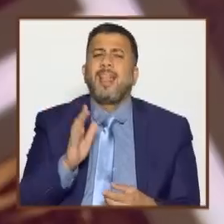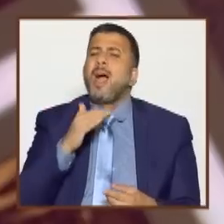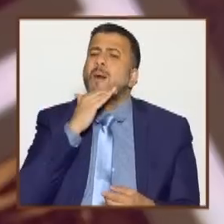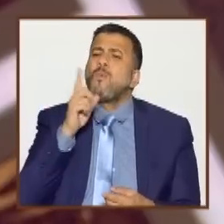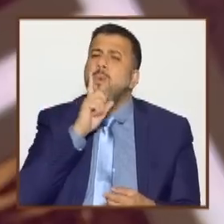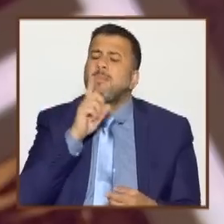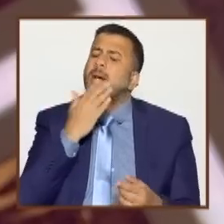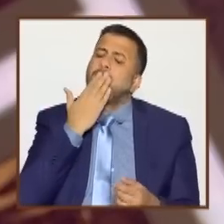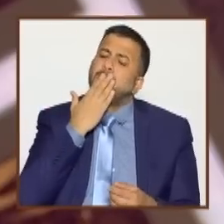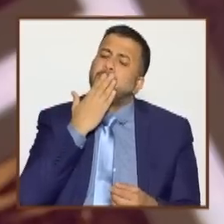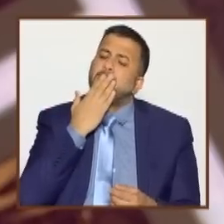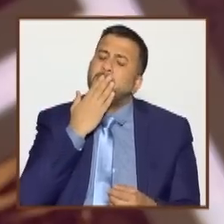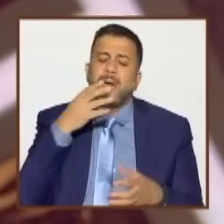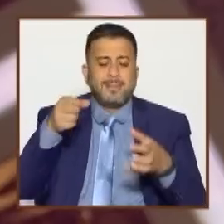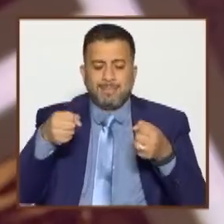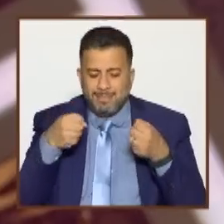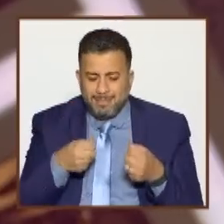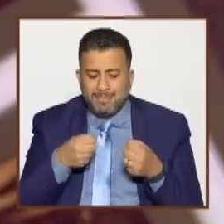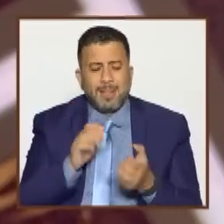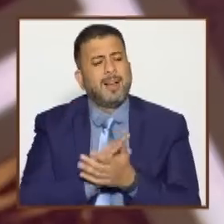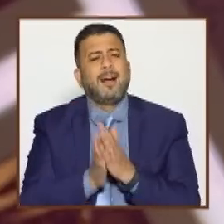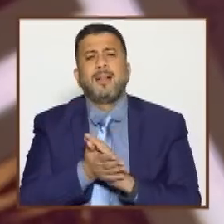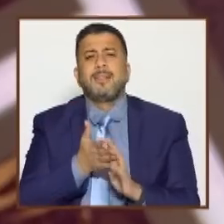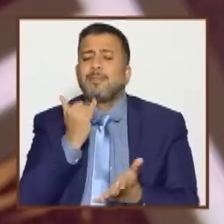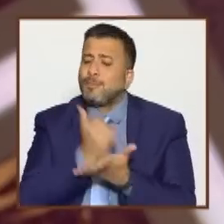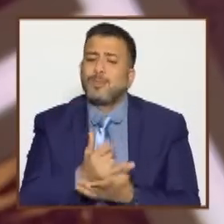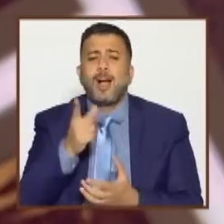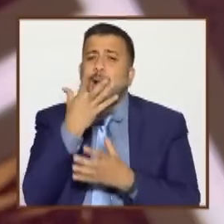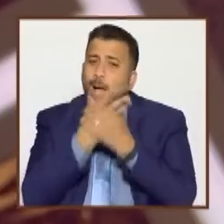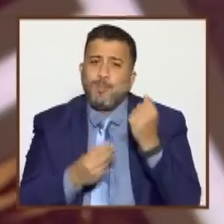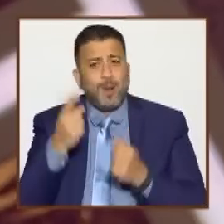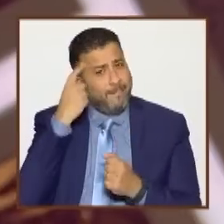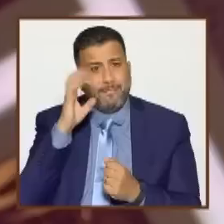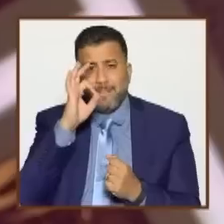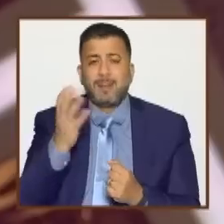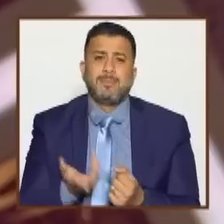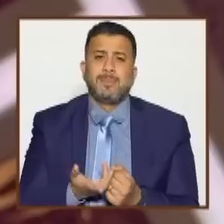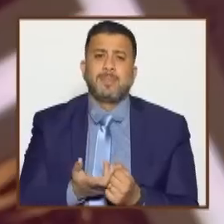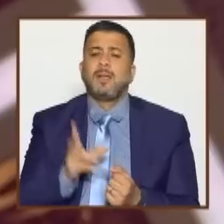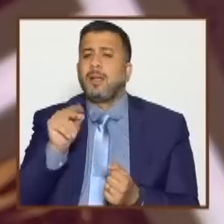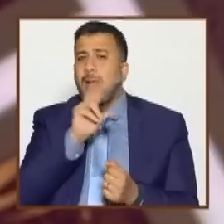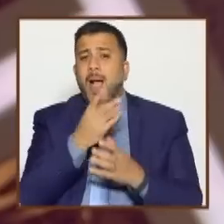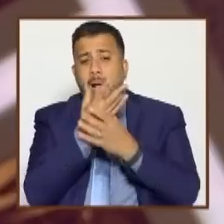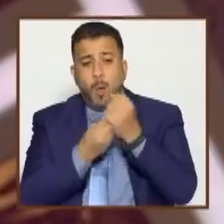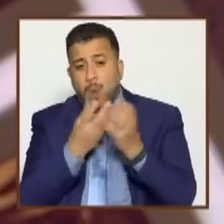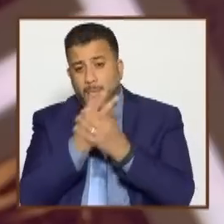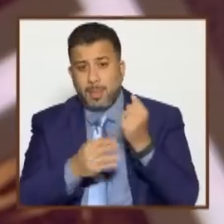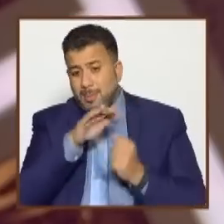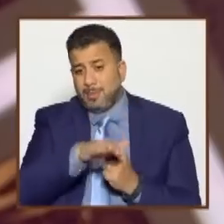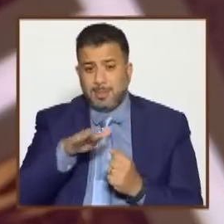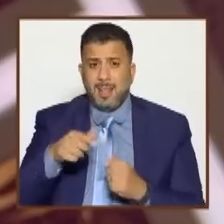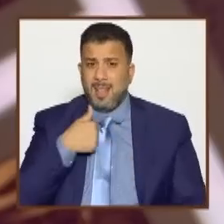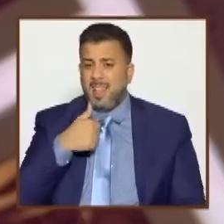ولد والدة إلا أن يجده مملوكا فيعتق، إلا أن يجده مملوكا فيعتق. ولذلك هؤلاء الأولاد بدل ما